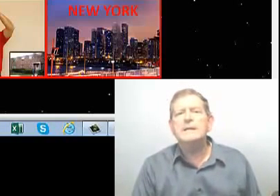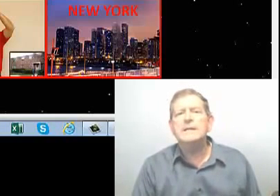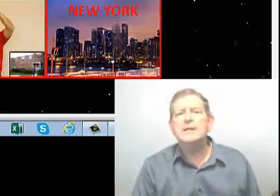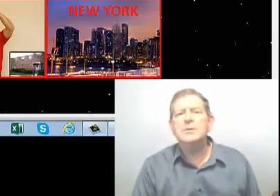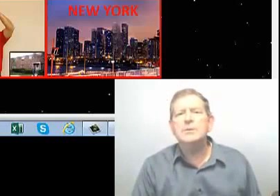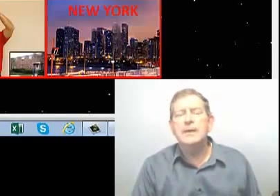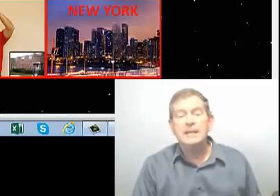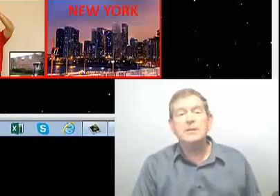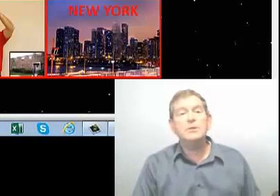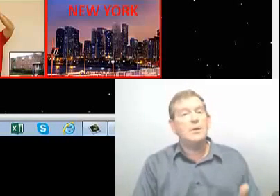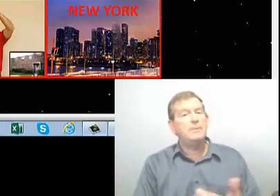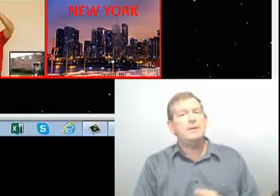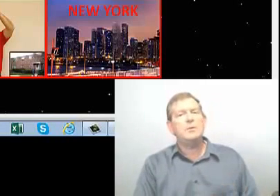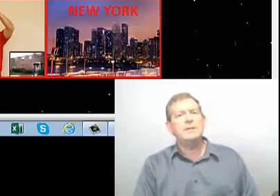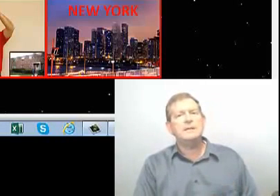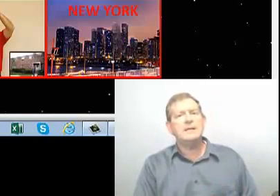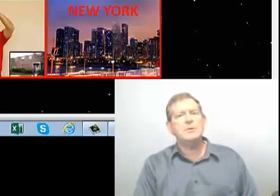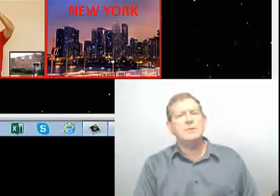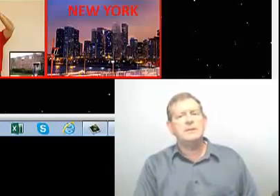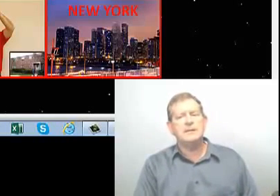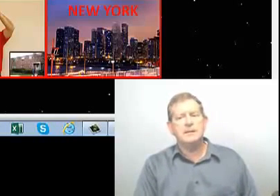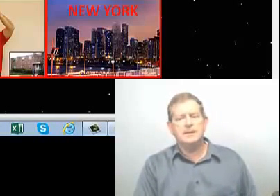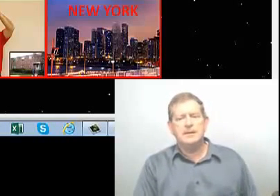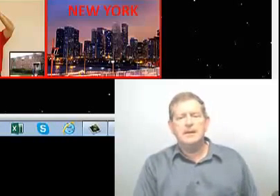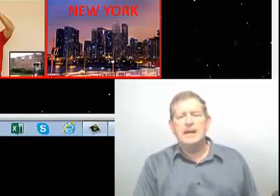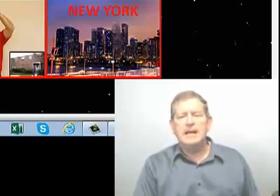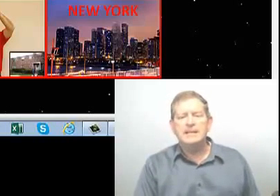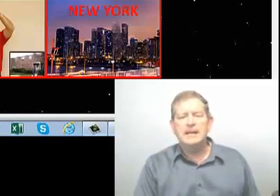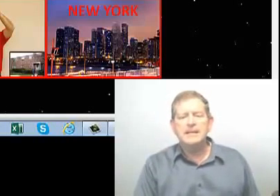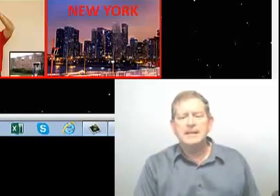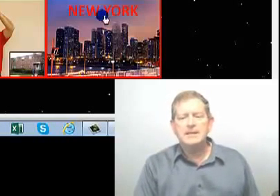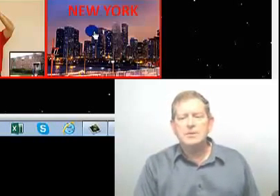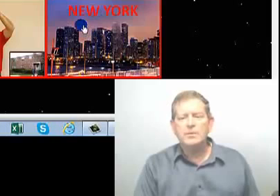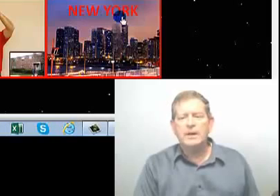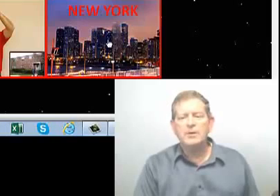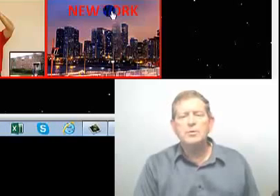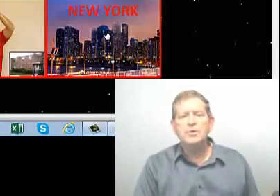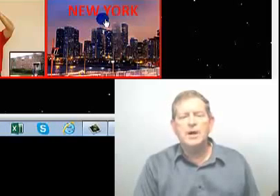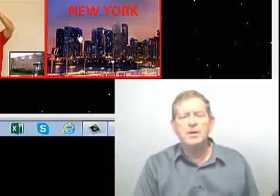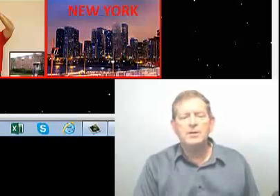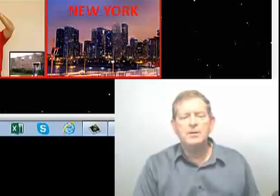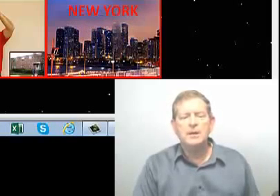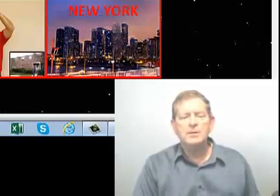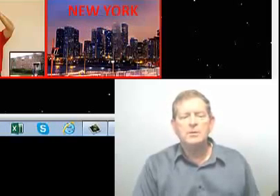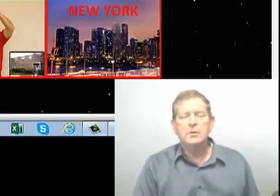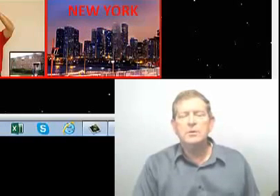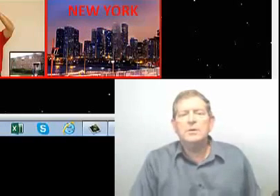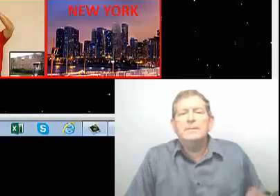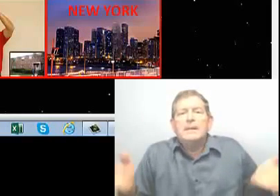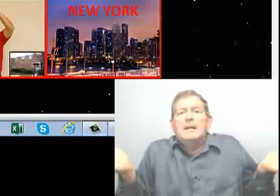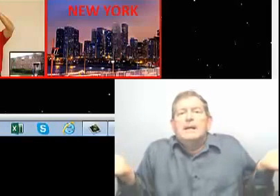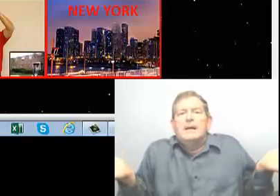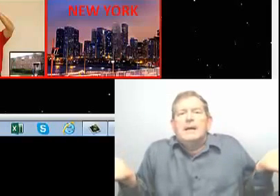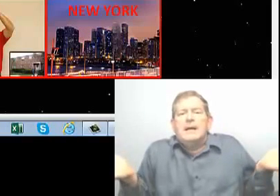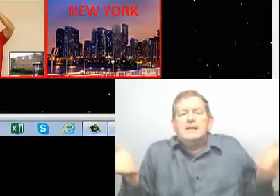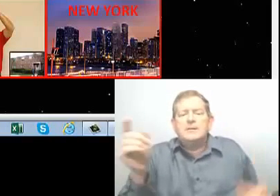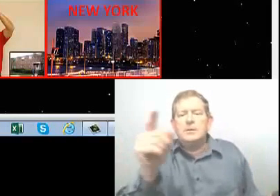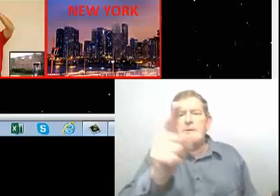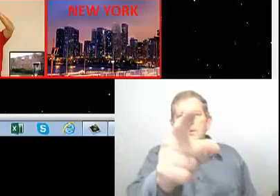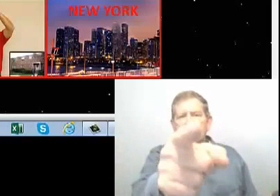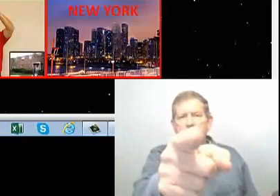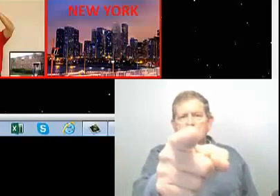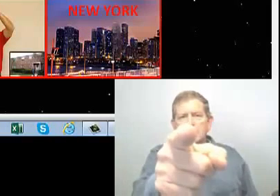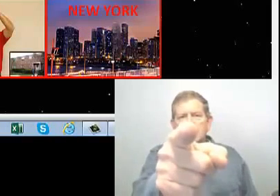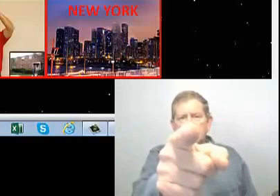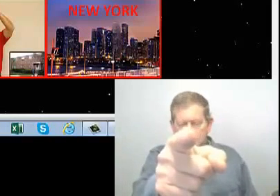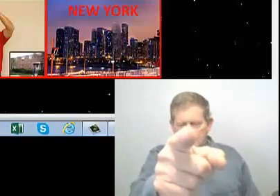Aux États-Unis. Est-ce que tu habites aux États-Unis? Et la dernière question, voilà, New York. Donc, est-ce